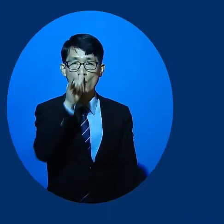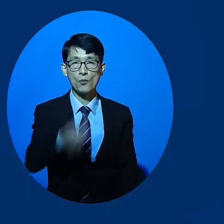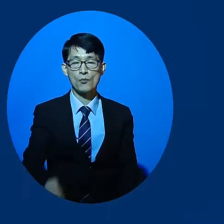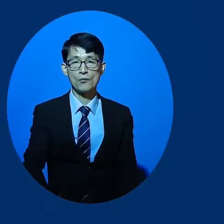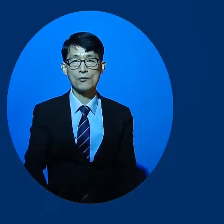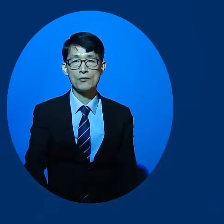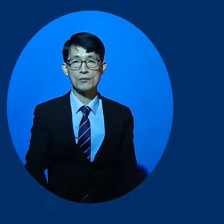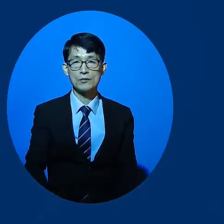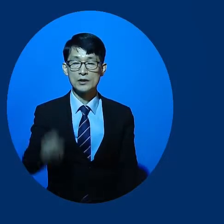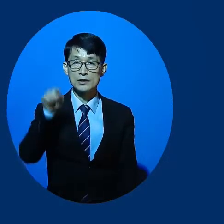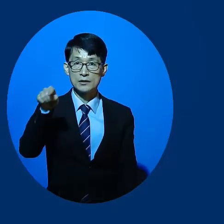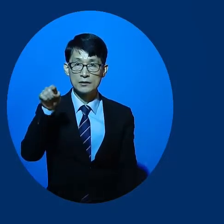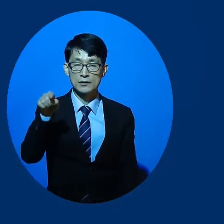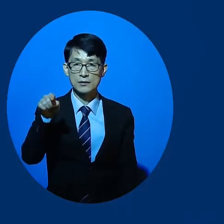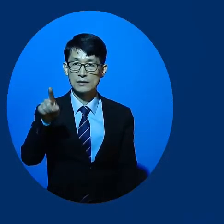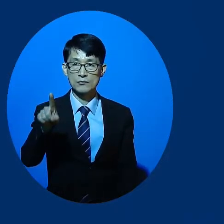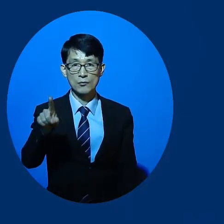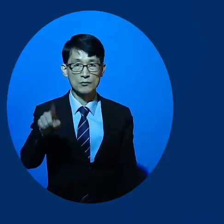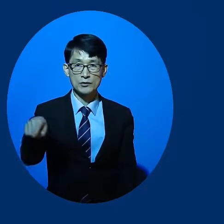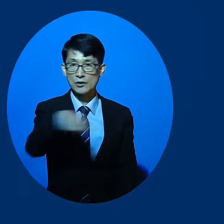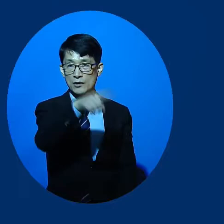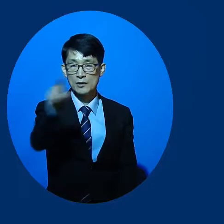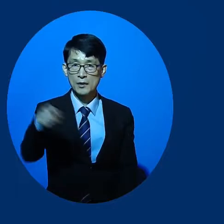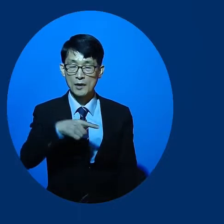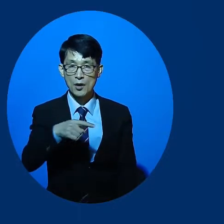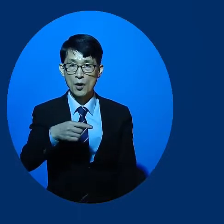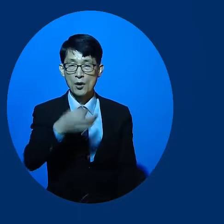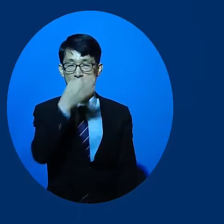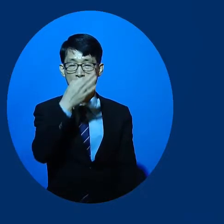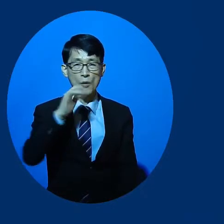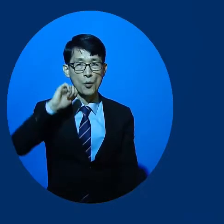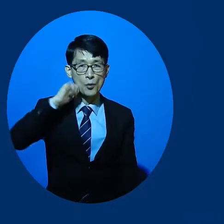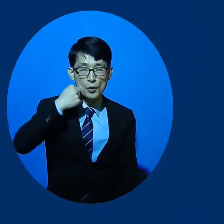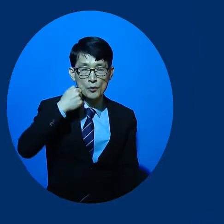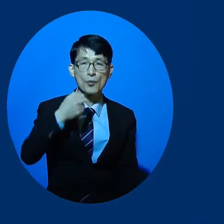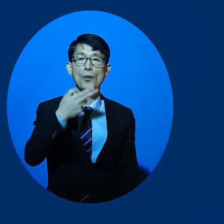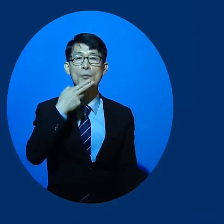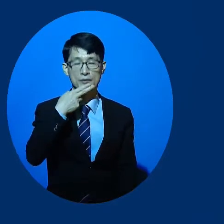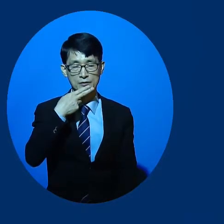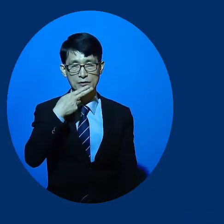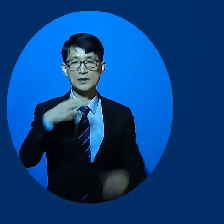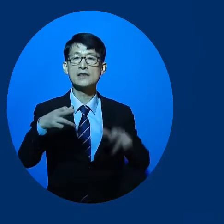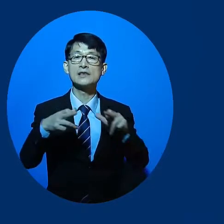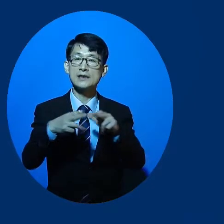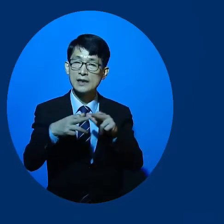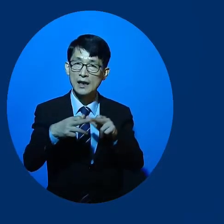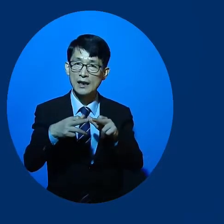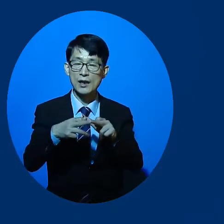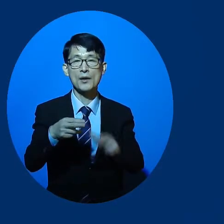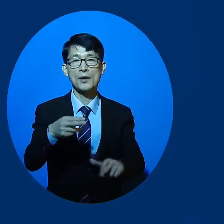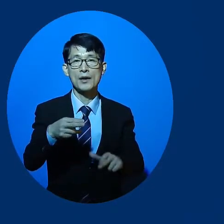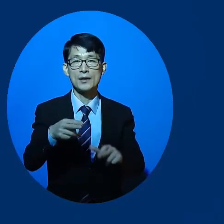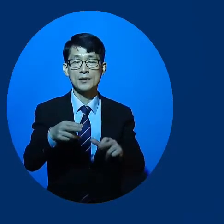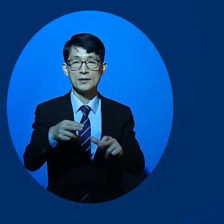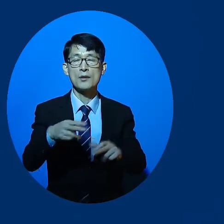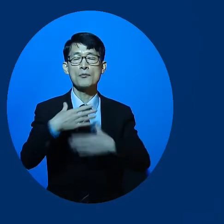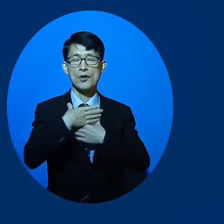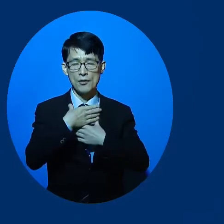건물은 장벽이 없는 장애가 없는 그런 환경이 되어 있는 건물이다.